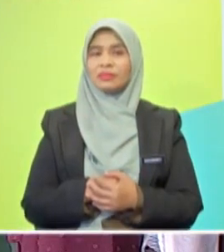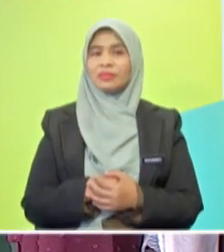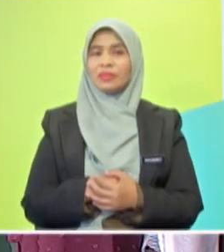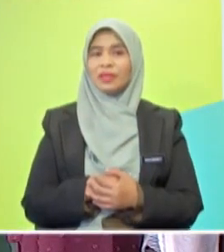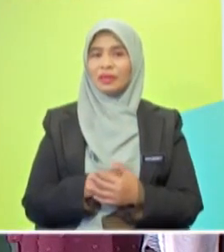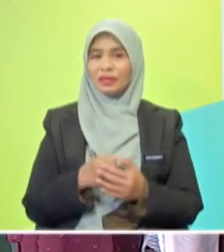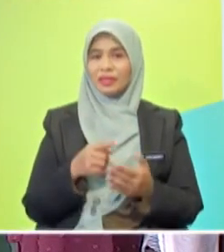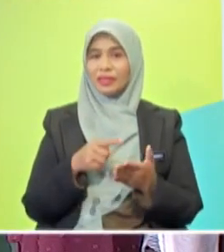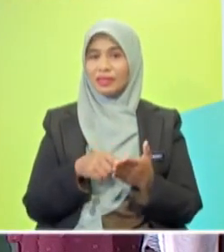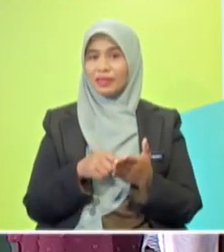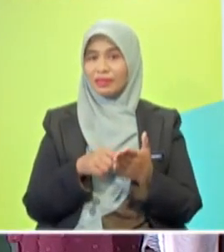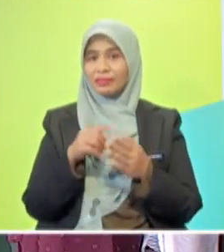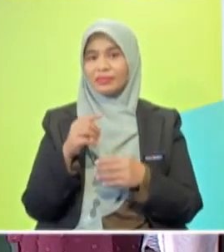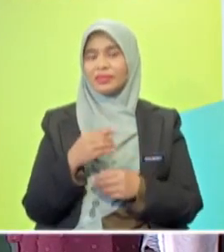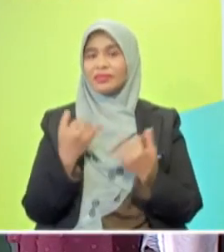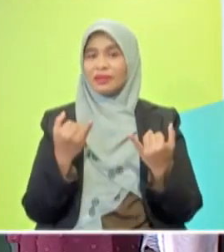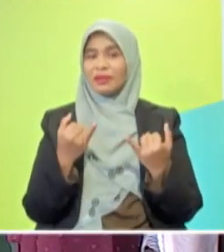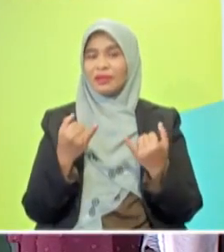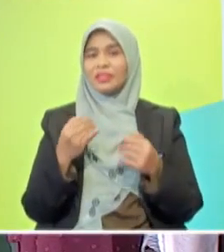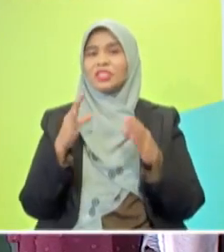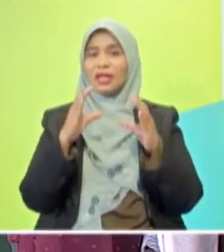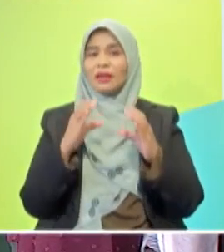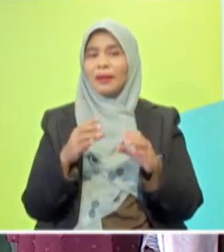eh. Kita ustazah tunjukkan pakai tudung.